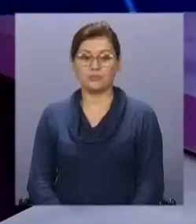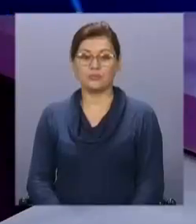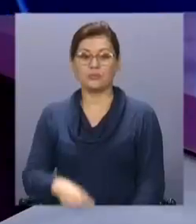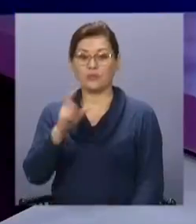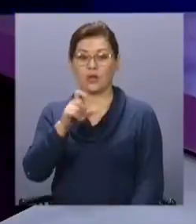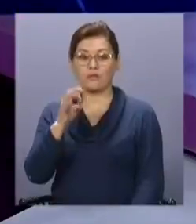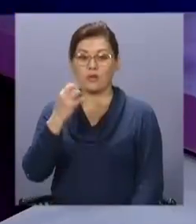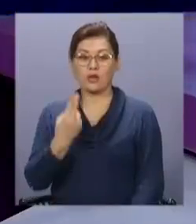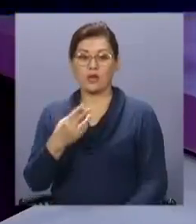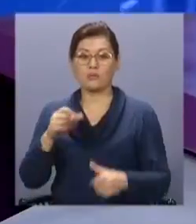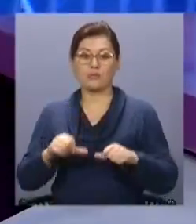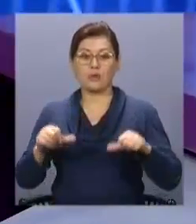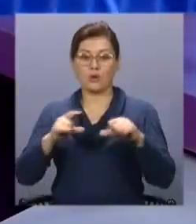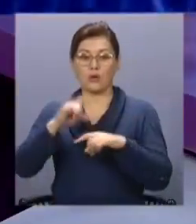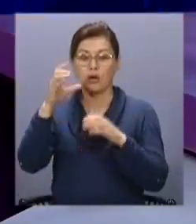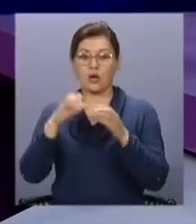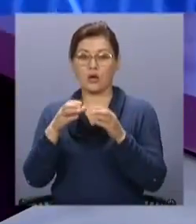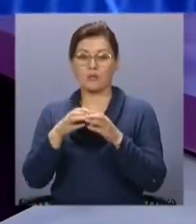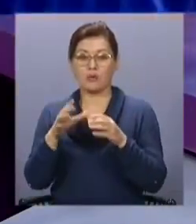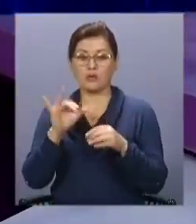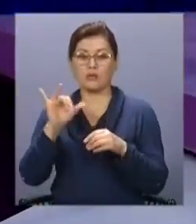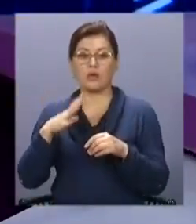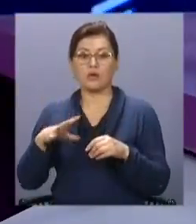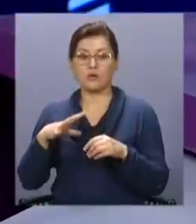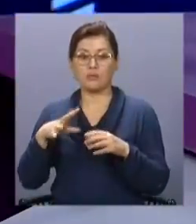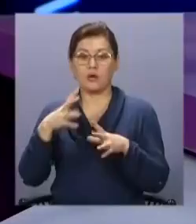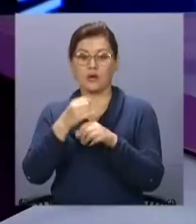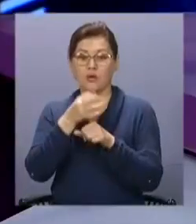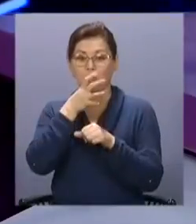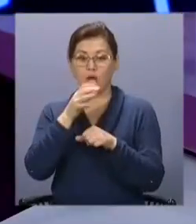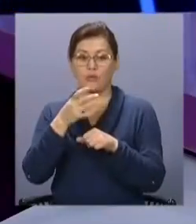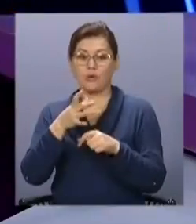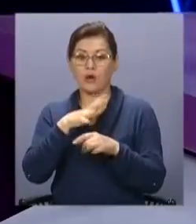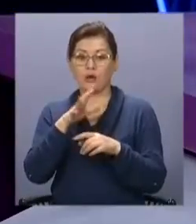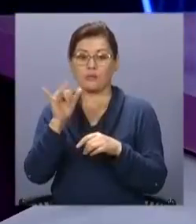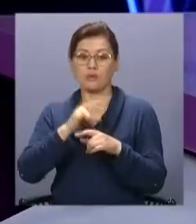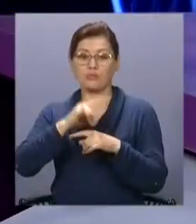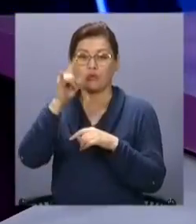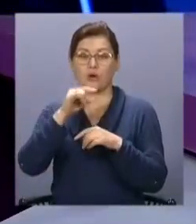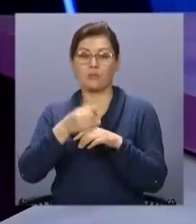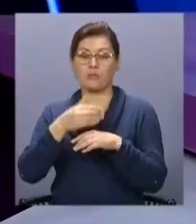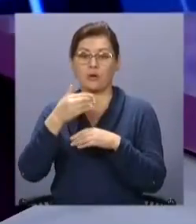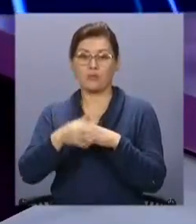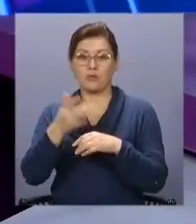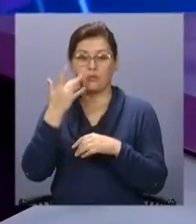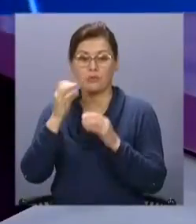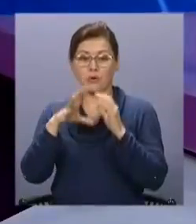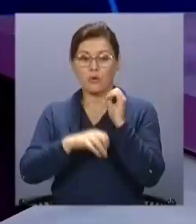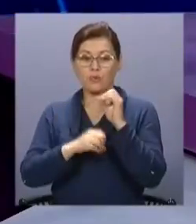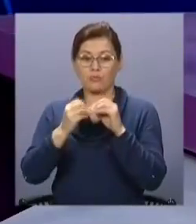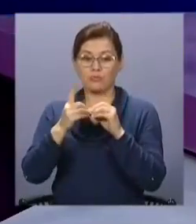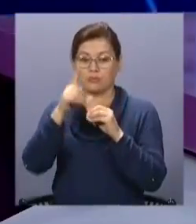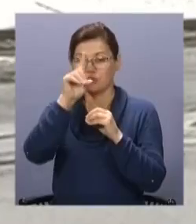Азаматтық авиация комитеті әуе компаниялардың неліктен қысқы мерзімде уақытынан кешігіп ұшатынын түсіндірді. Соңғы 11 айда